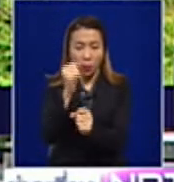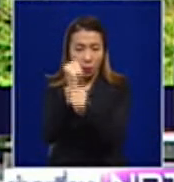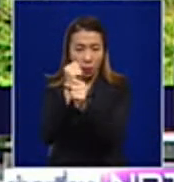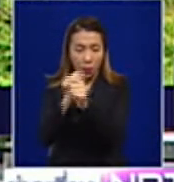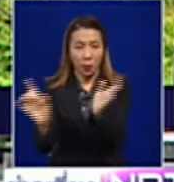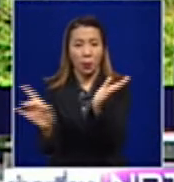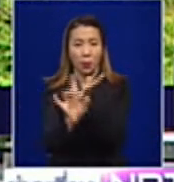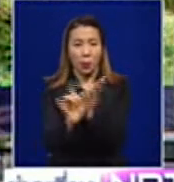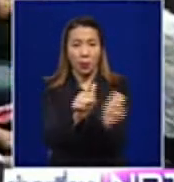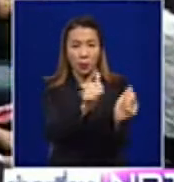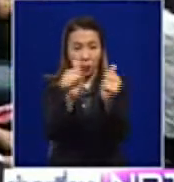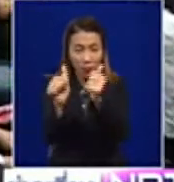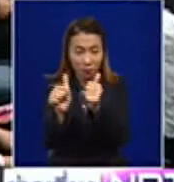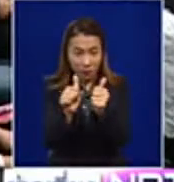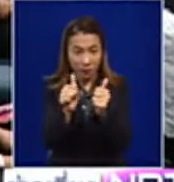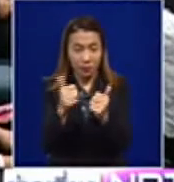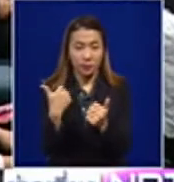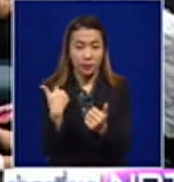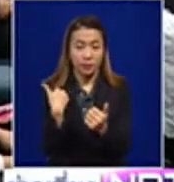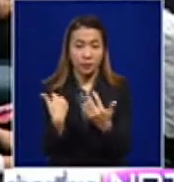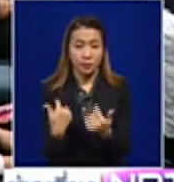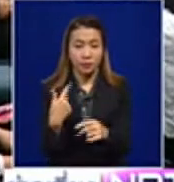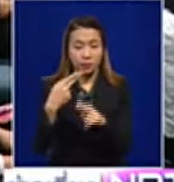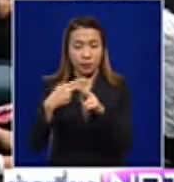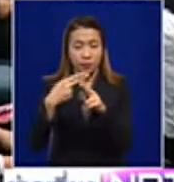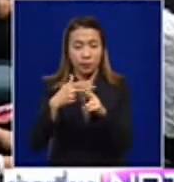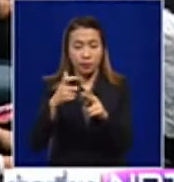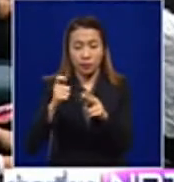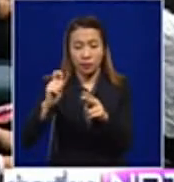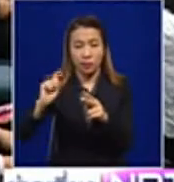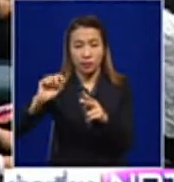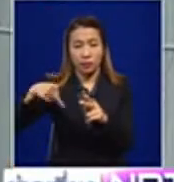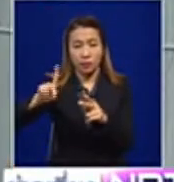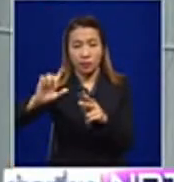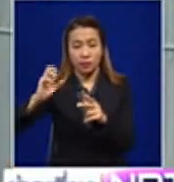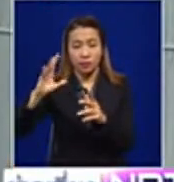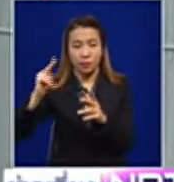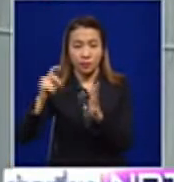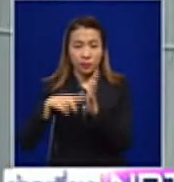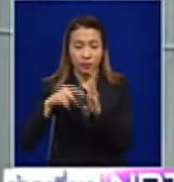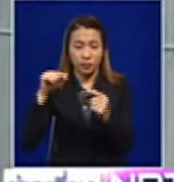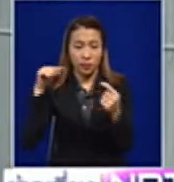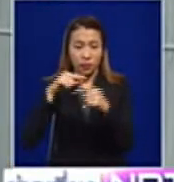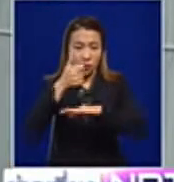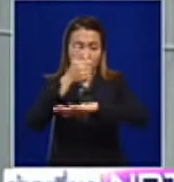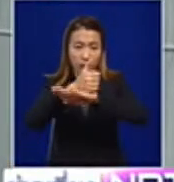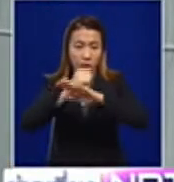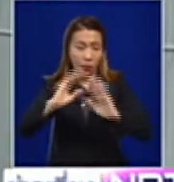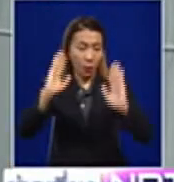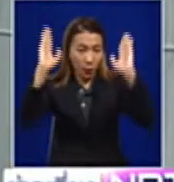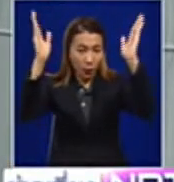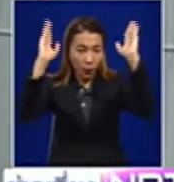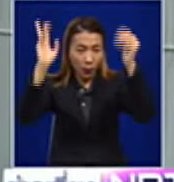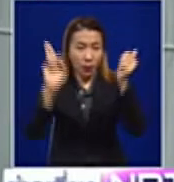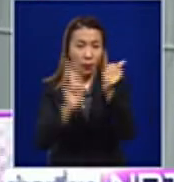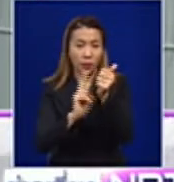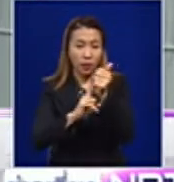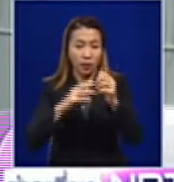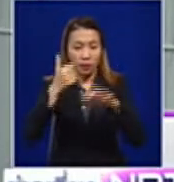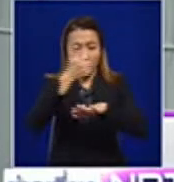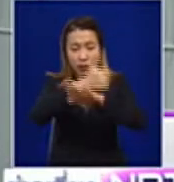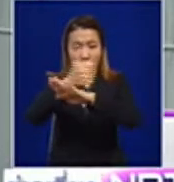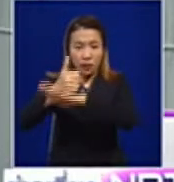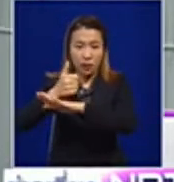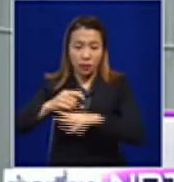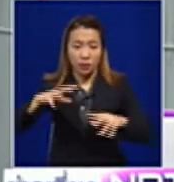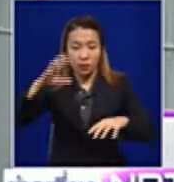พค่ะนายอภินันท์จันทรังสีอธิบดีกรมประชาสัมพันธ์พร้อมด้วยรองอธิบดีและคณะผู้บริหารกรม